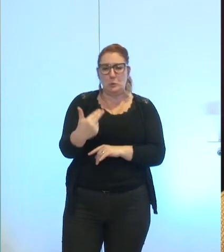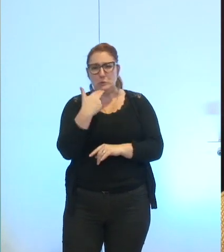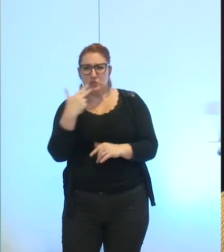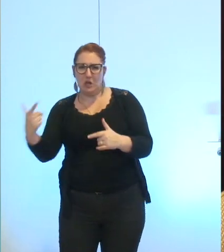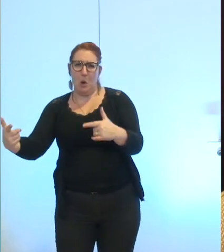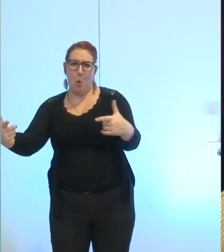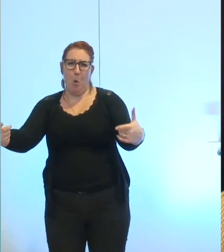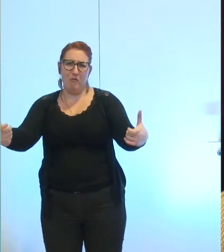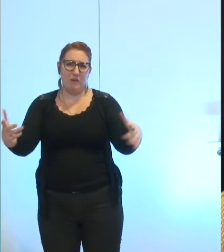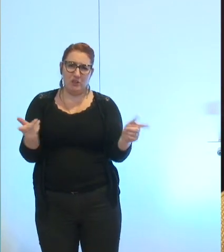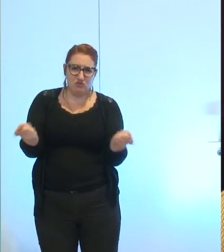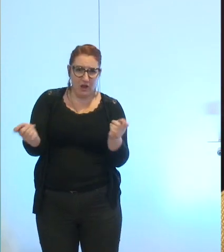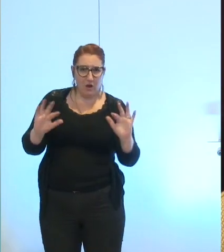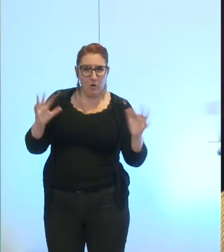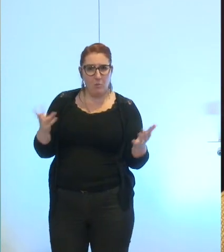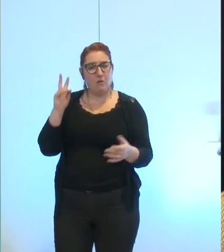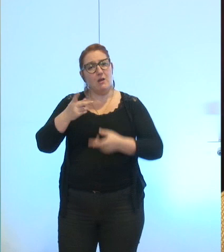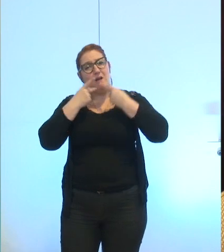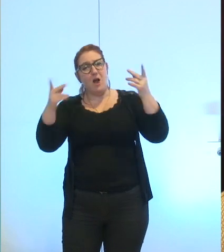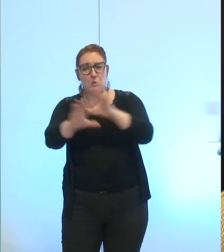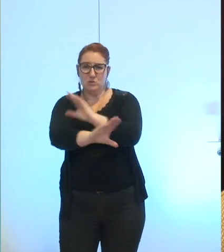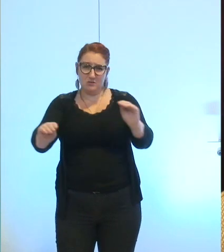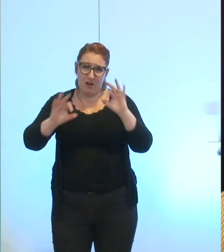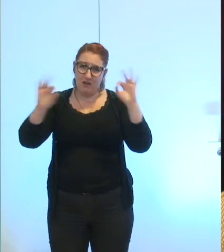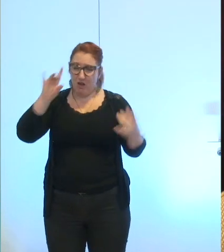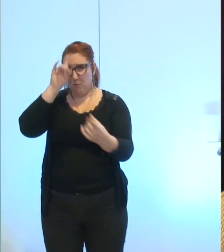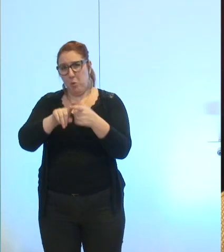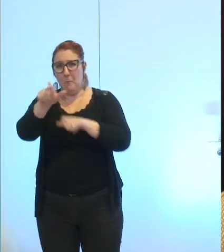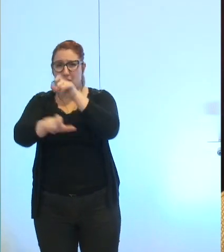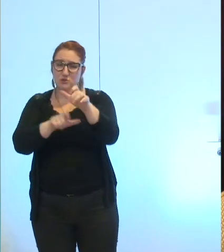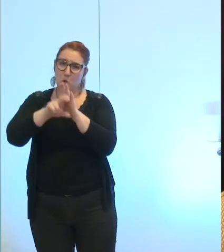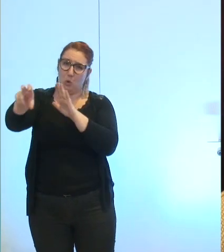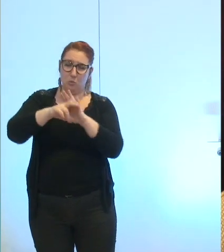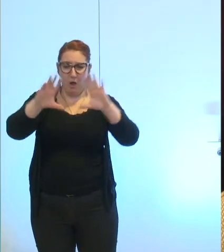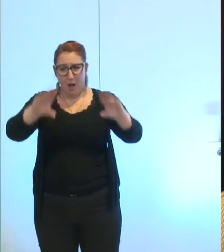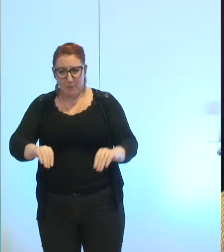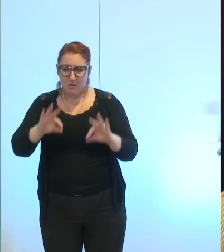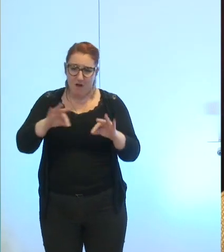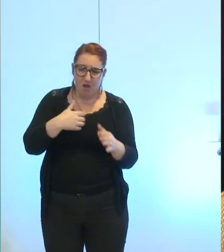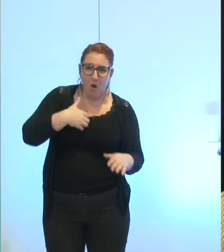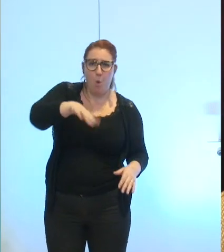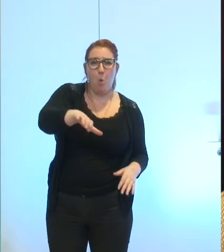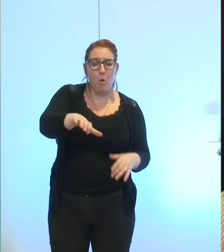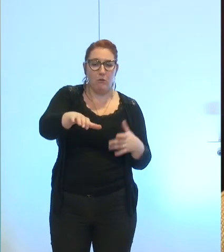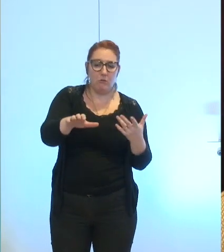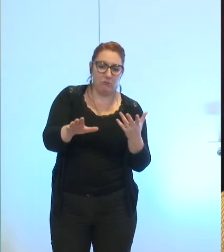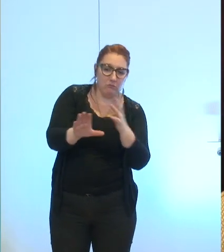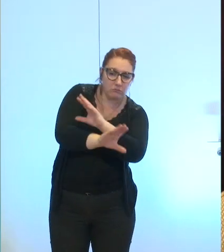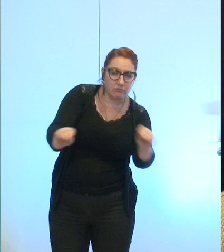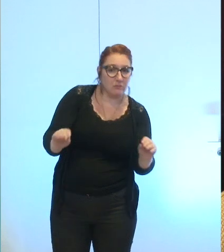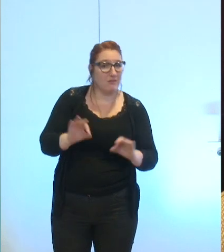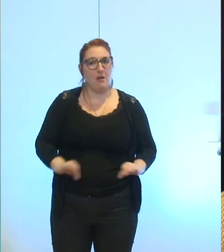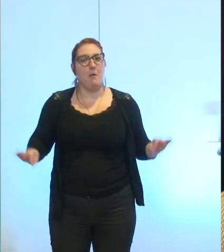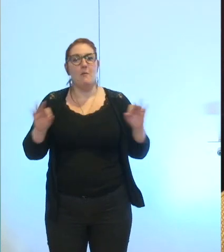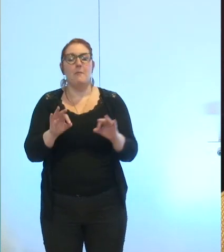aucune annonce n'est faite pour apaiser le citoyen grenoblois sur le coût de ses prochaines investissement enfin ces